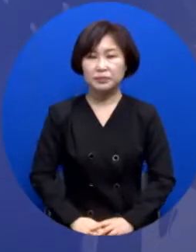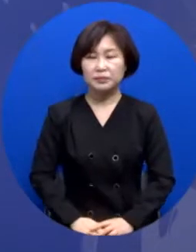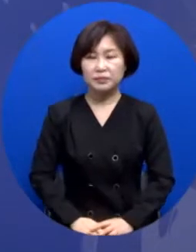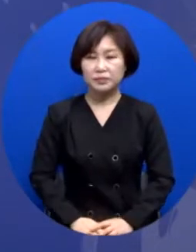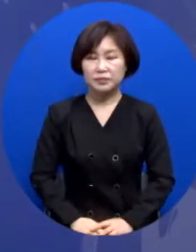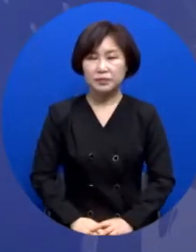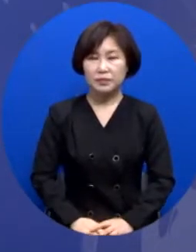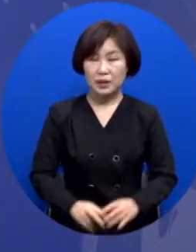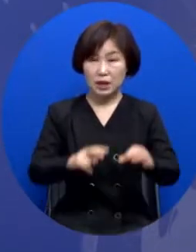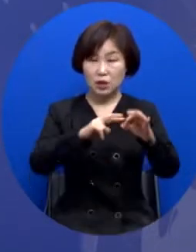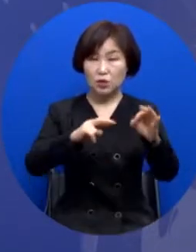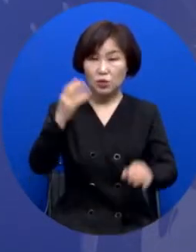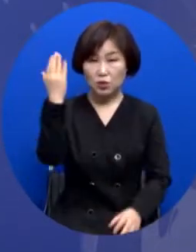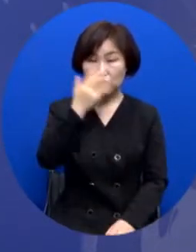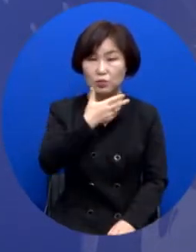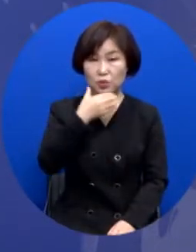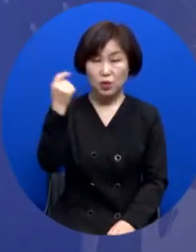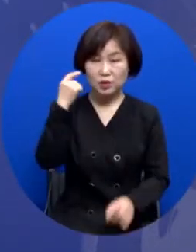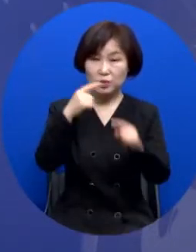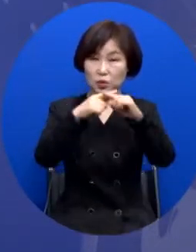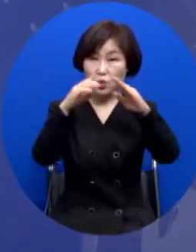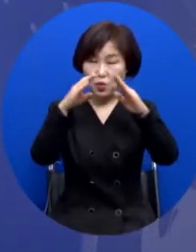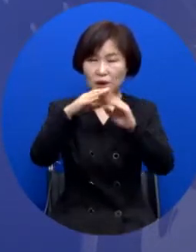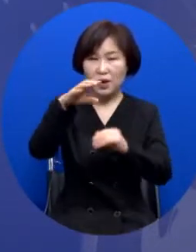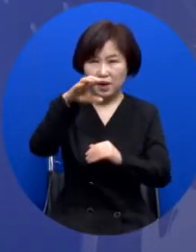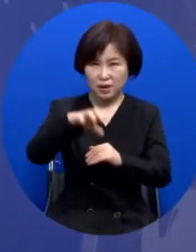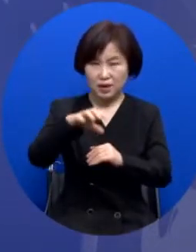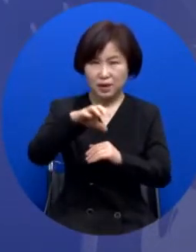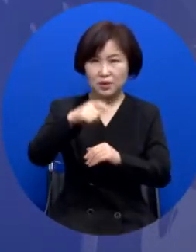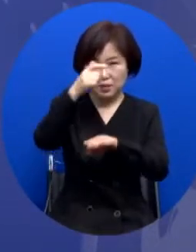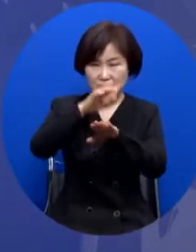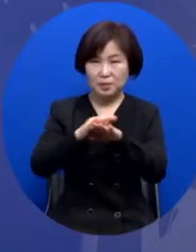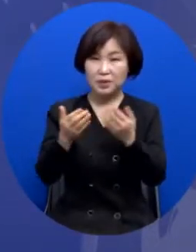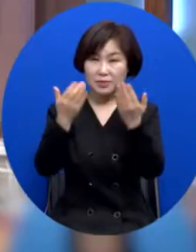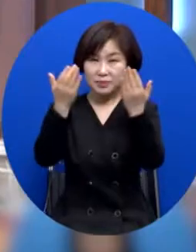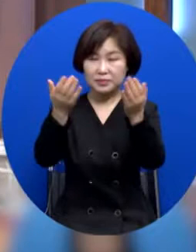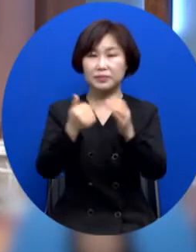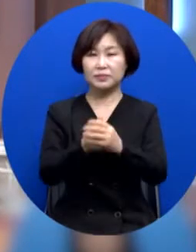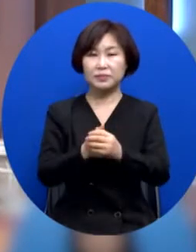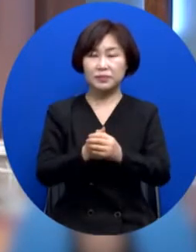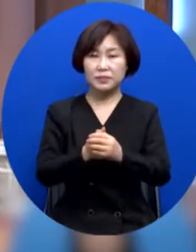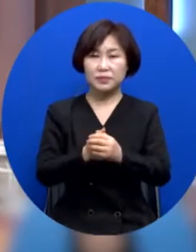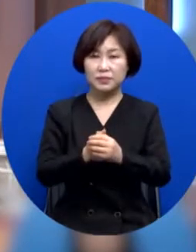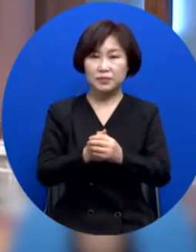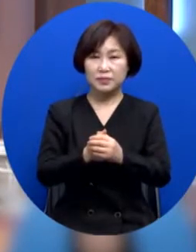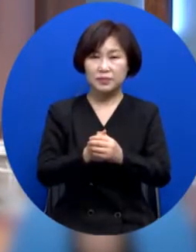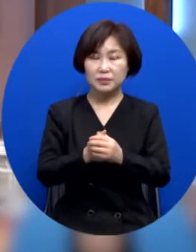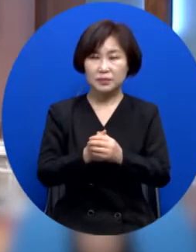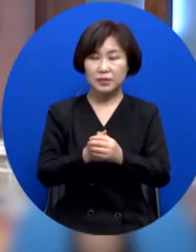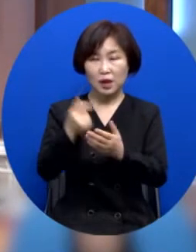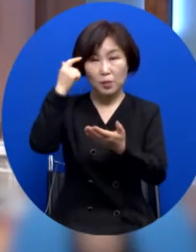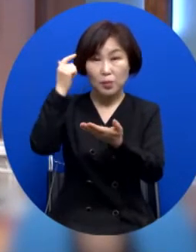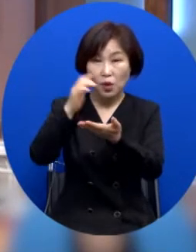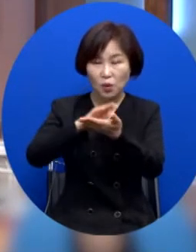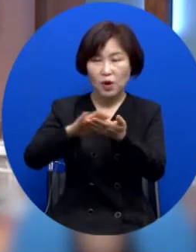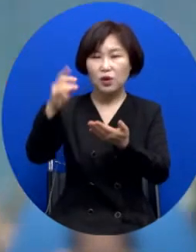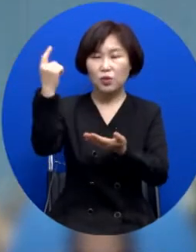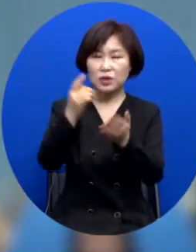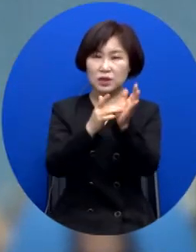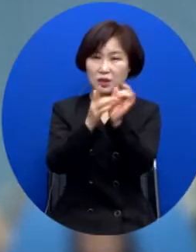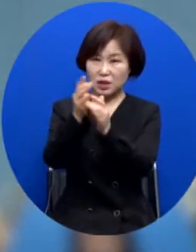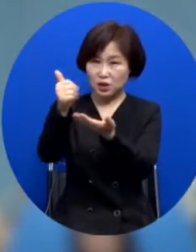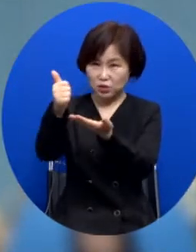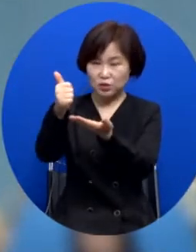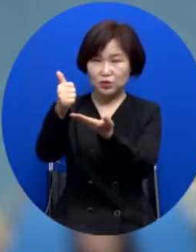네, 여의도 순복음교회에서도 성탄 예배가 있었는데요. 이 성탄 예배에서는 이 평화로 오신 예수의